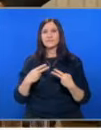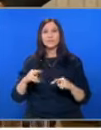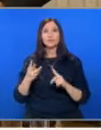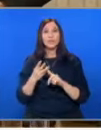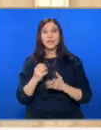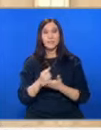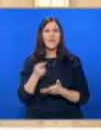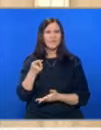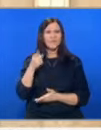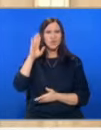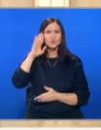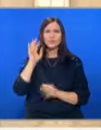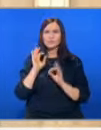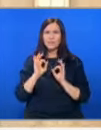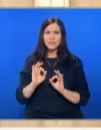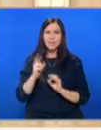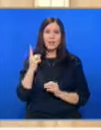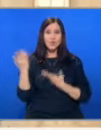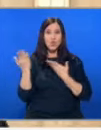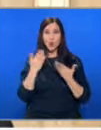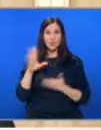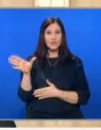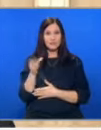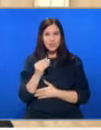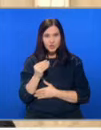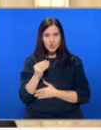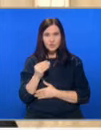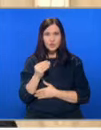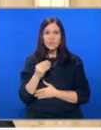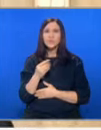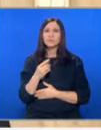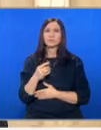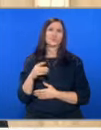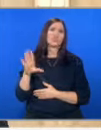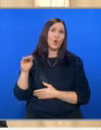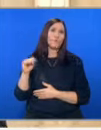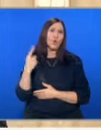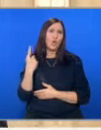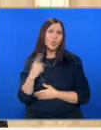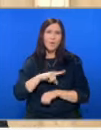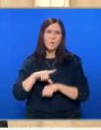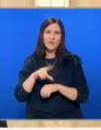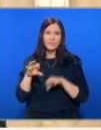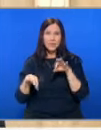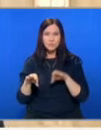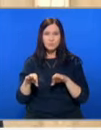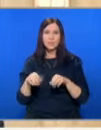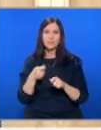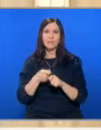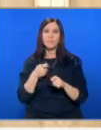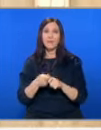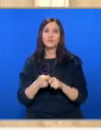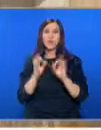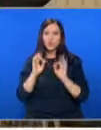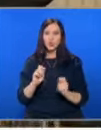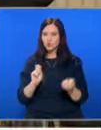един наистина урок на всички, че заговоренето на едно по време на избори и заправянето на